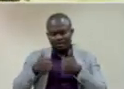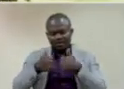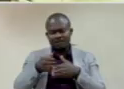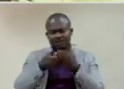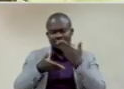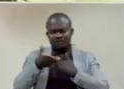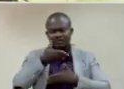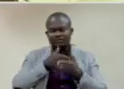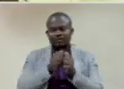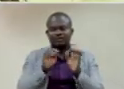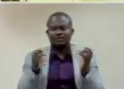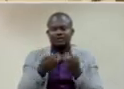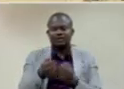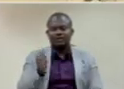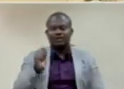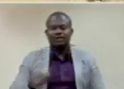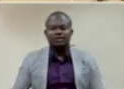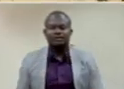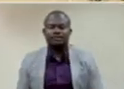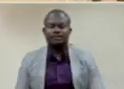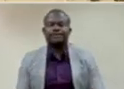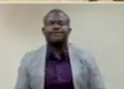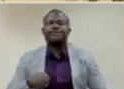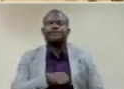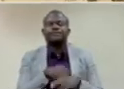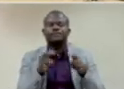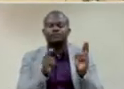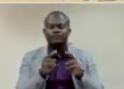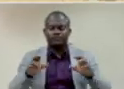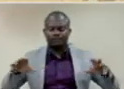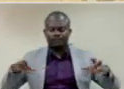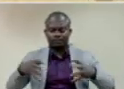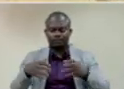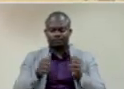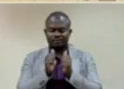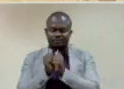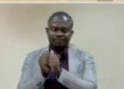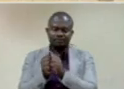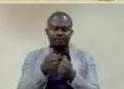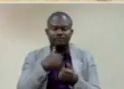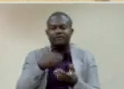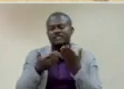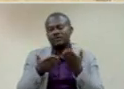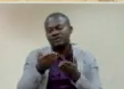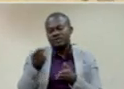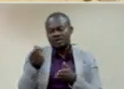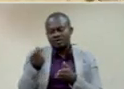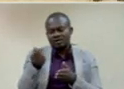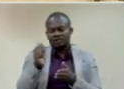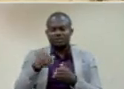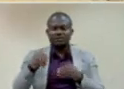busabane bazagirana n'imiryango yabo. Twishyiraga hamwe tukagira yenda nk'amafaranga